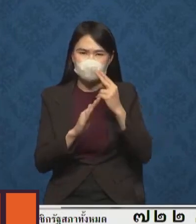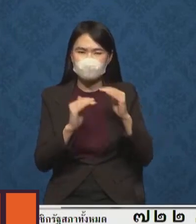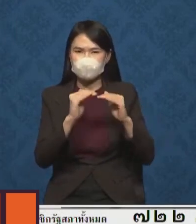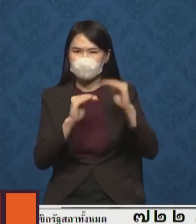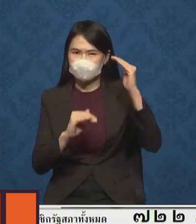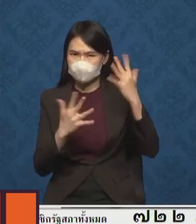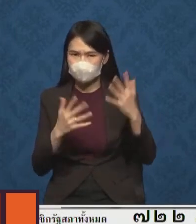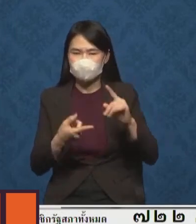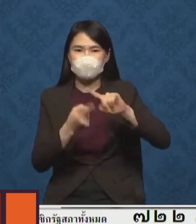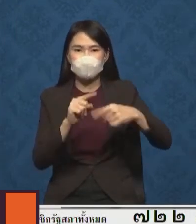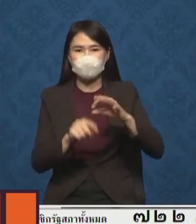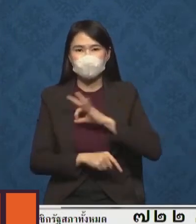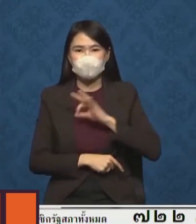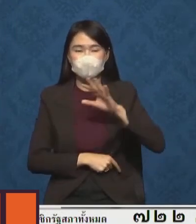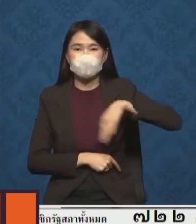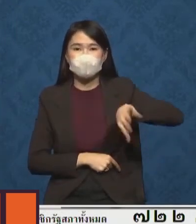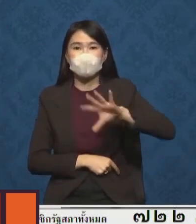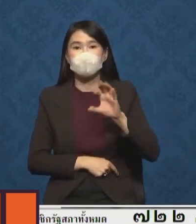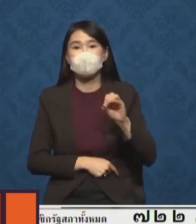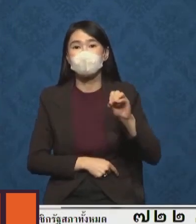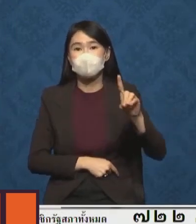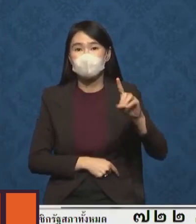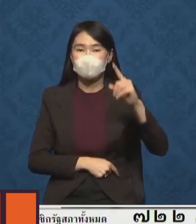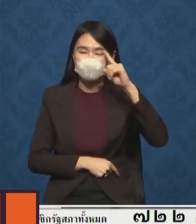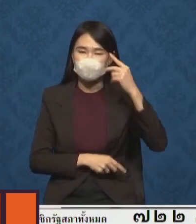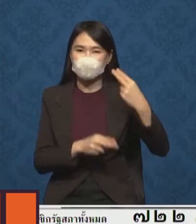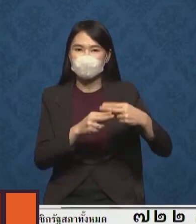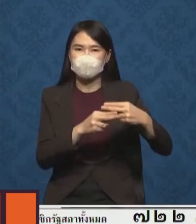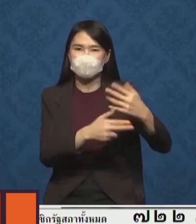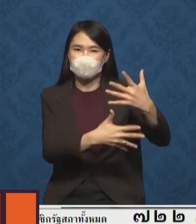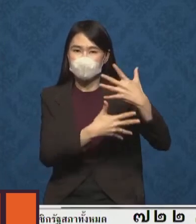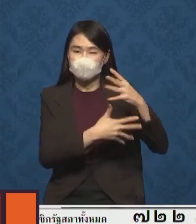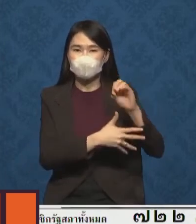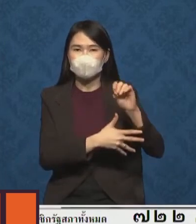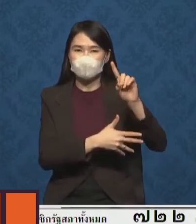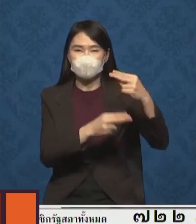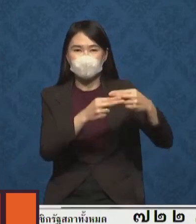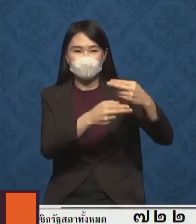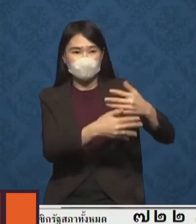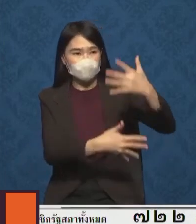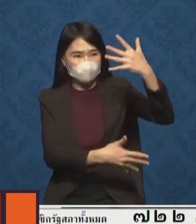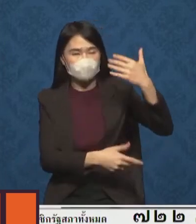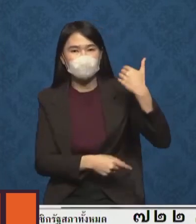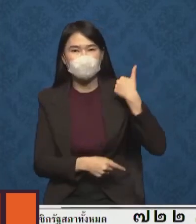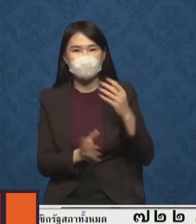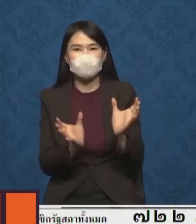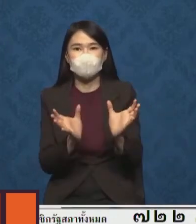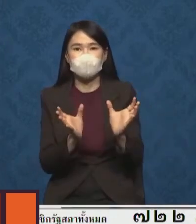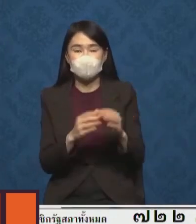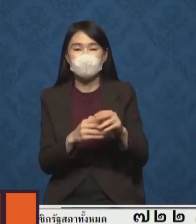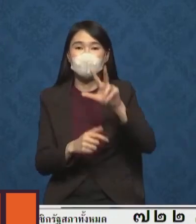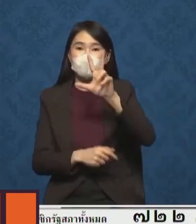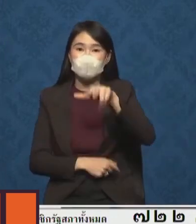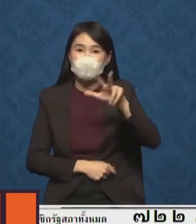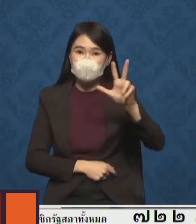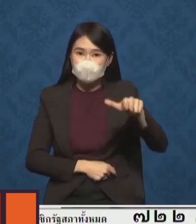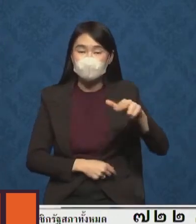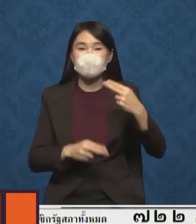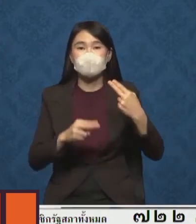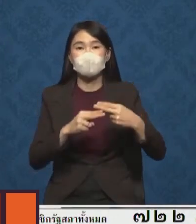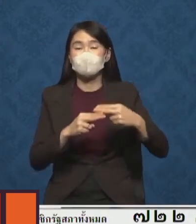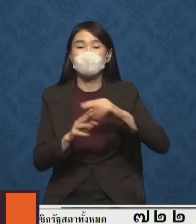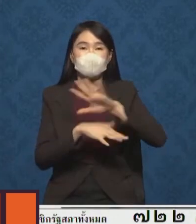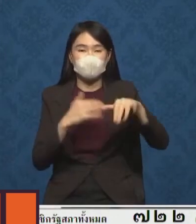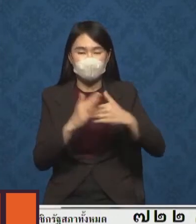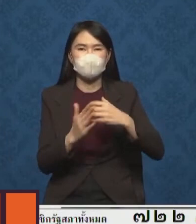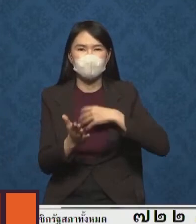ต่เพื่อนสมาชิทั้ง 51 คนที่ได้รวมรมชื่อไม่เป็ธรมต่เพื่อนสมาชิกจากพักเพื่อไทยทได้รวมลงชื่อในร